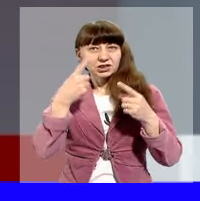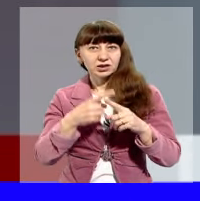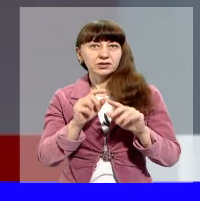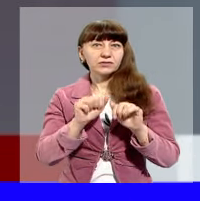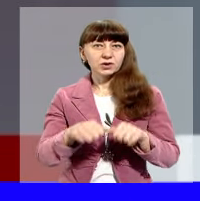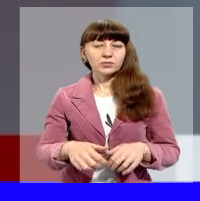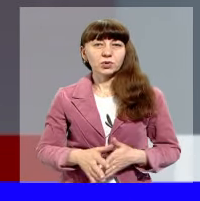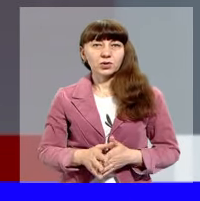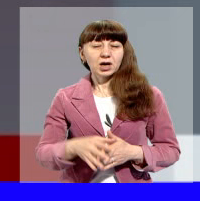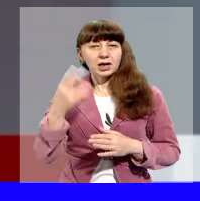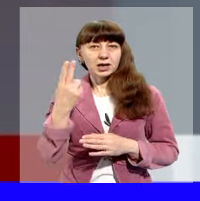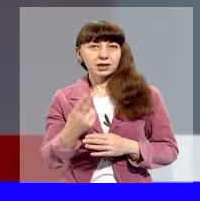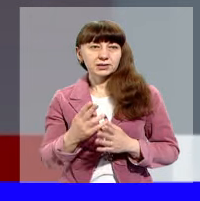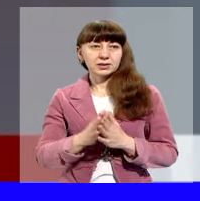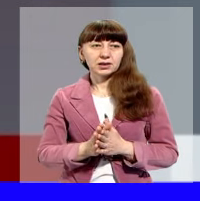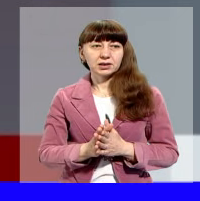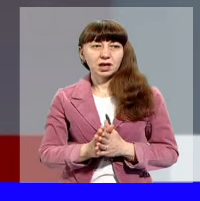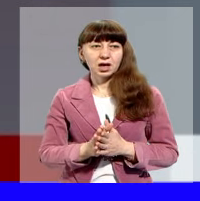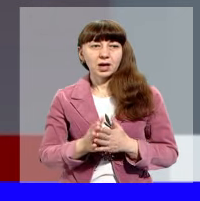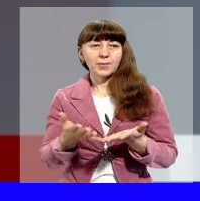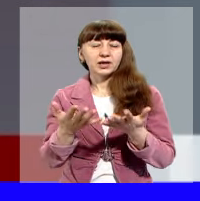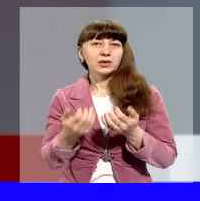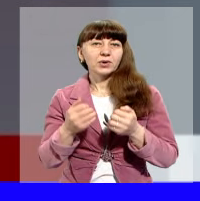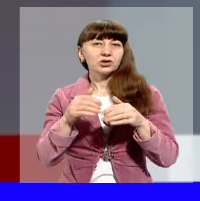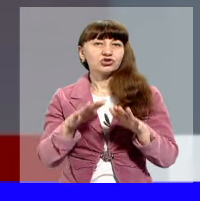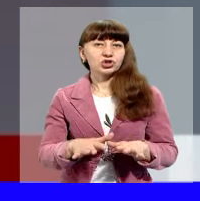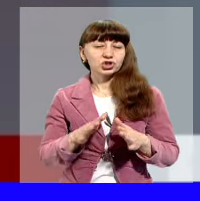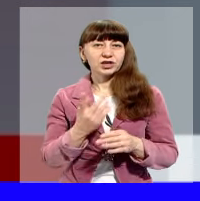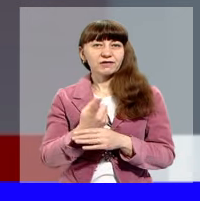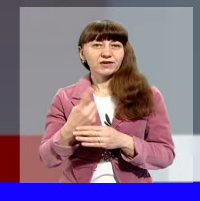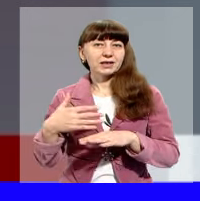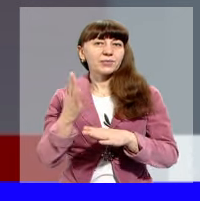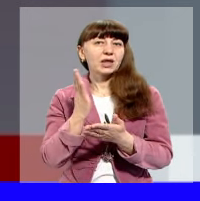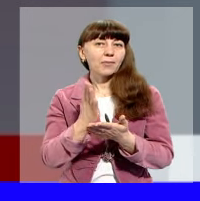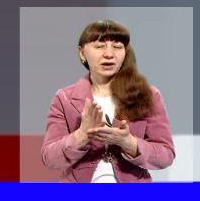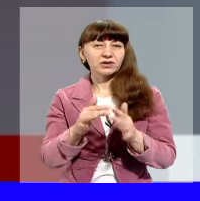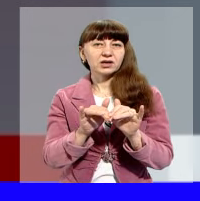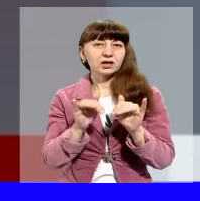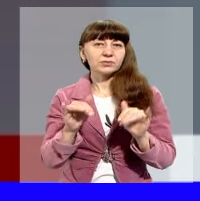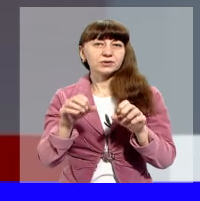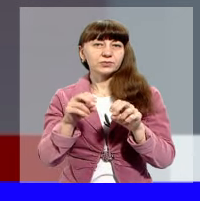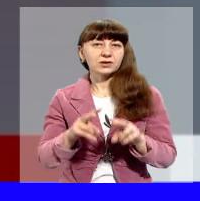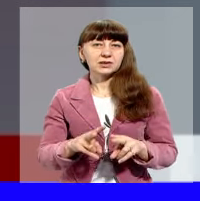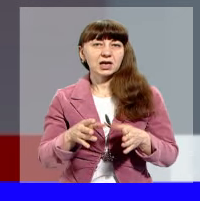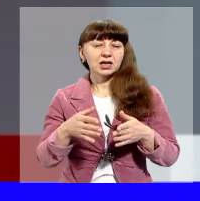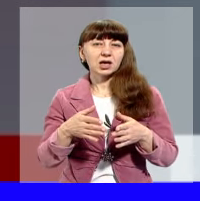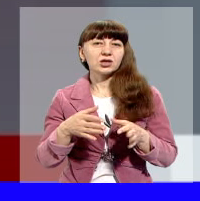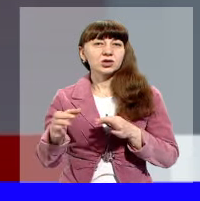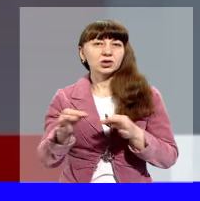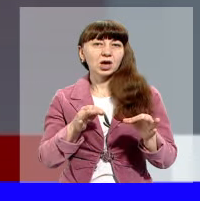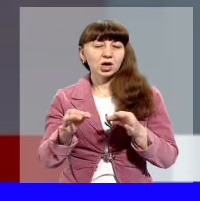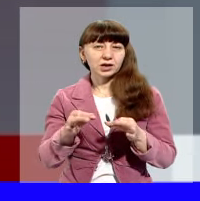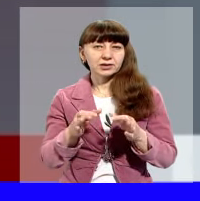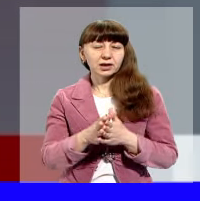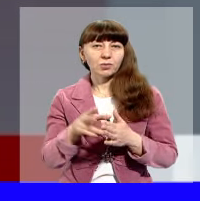жасап жатыр. Мәселен, Қазақстан, Әзірбайжан, Түркия арқылы өтетін орта дәлізді 2022-2027 жылдары дамытуға арналған арнайы